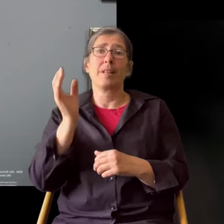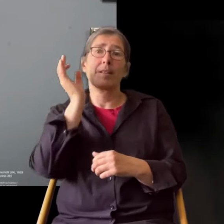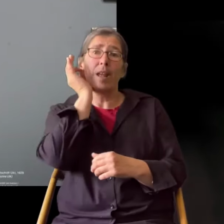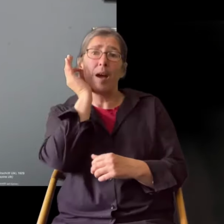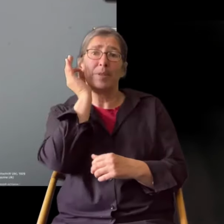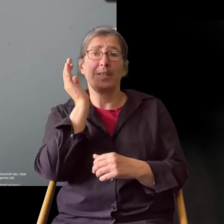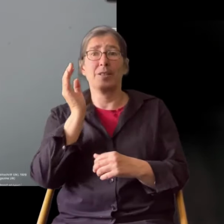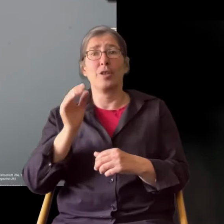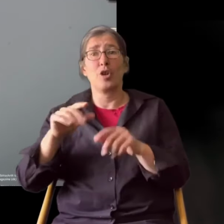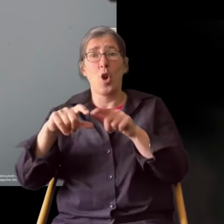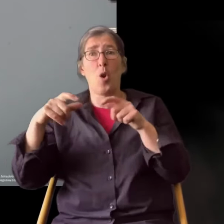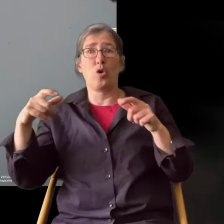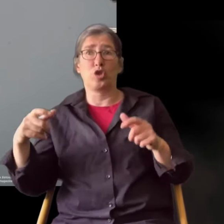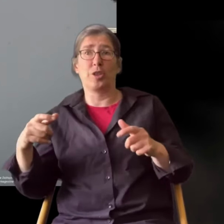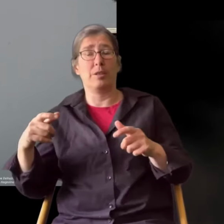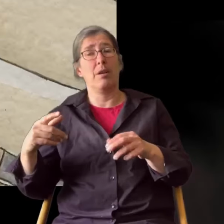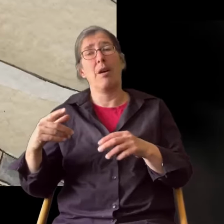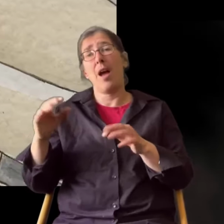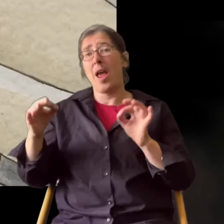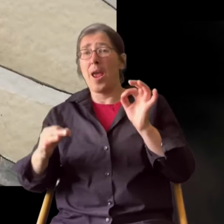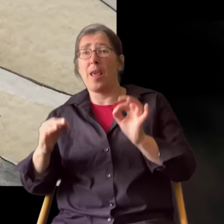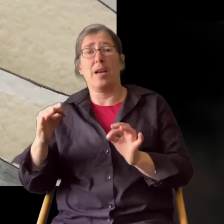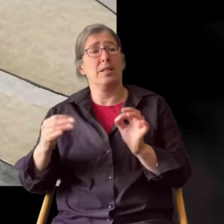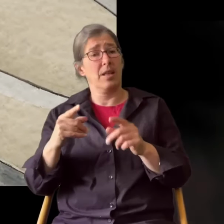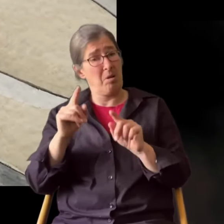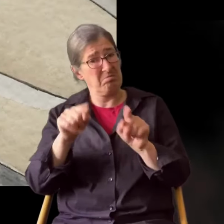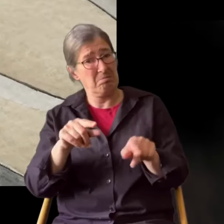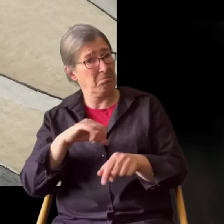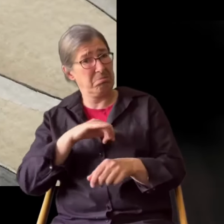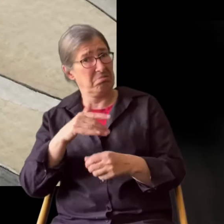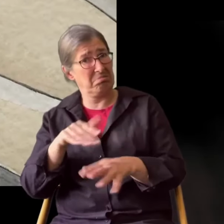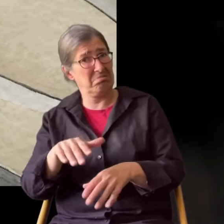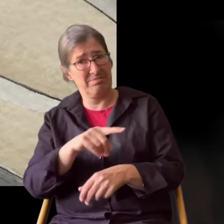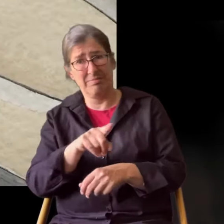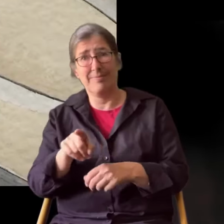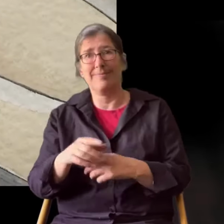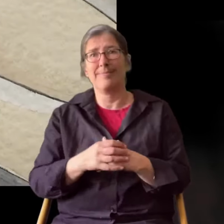Die Dame in Logenlogik ist mindestens so elegant wie desinteressiert.